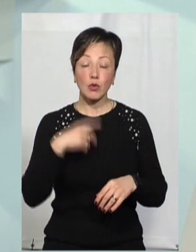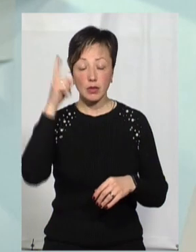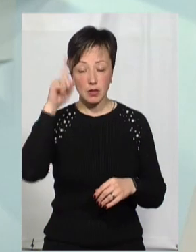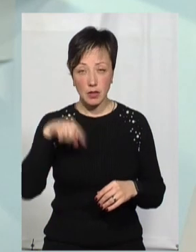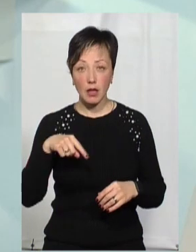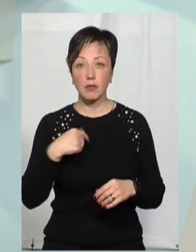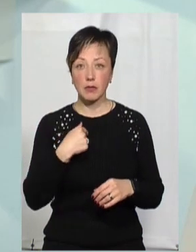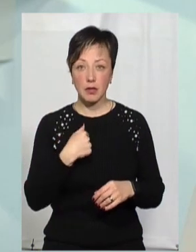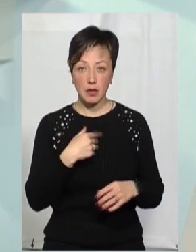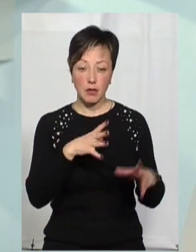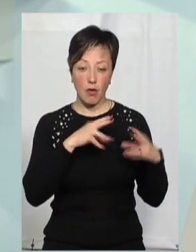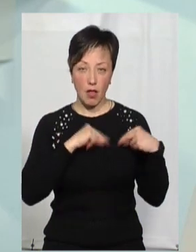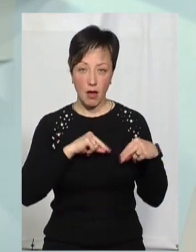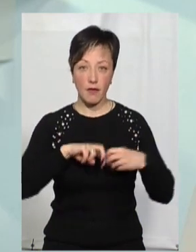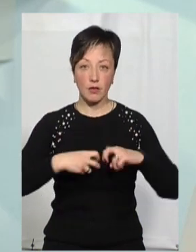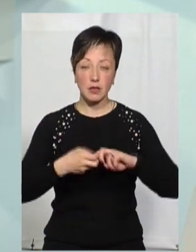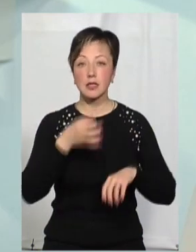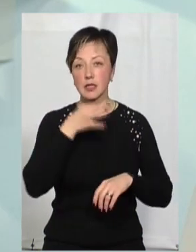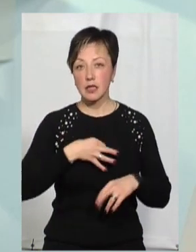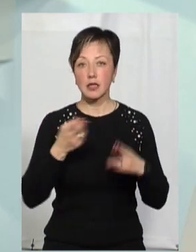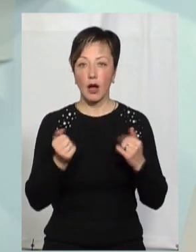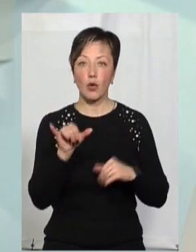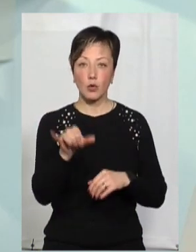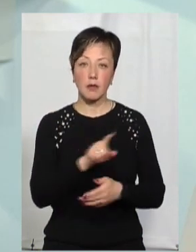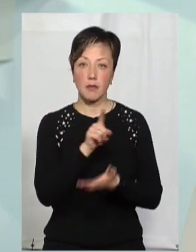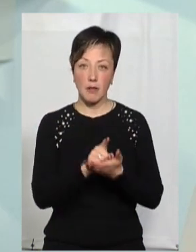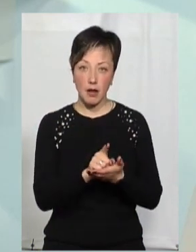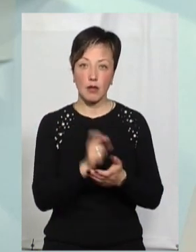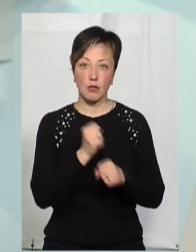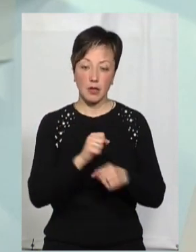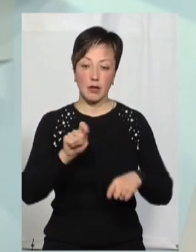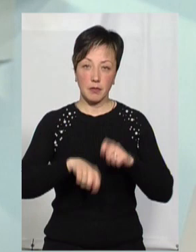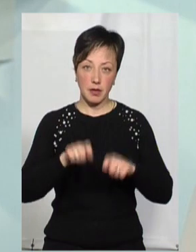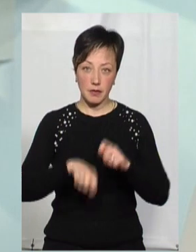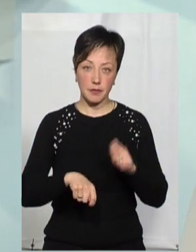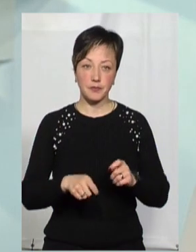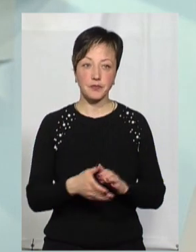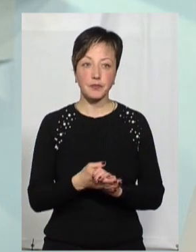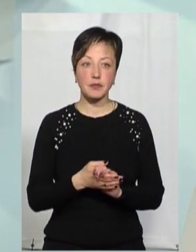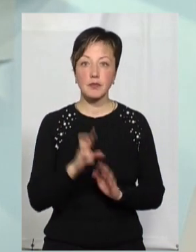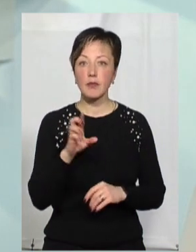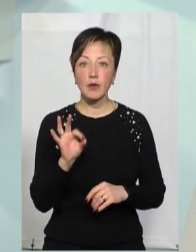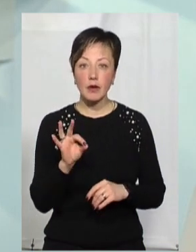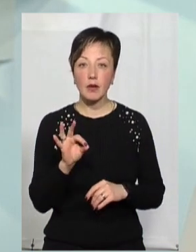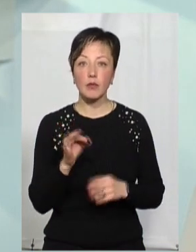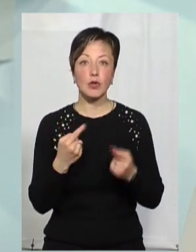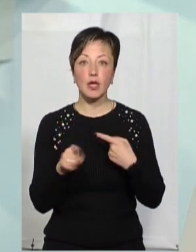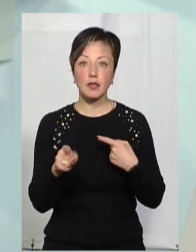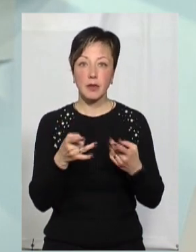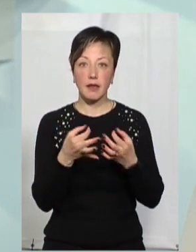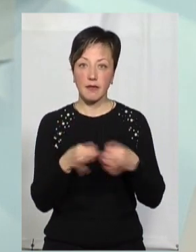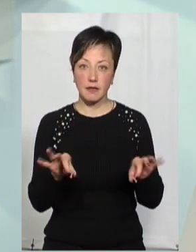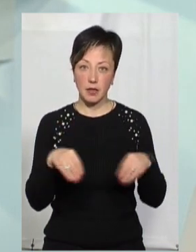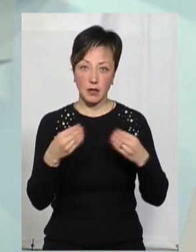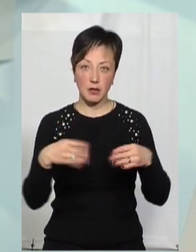знаю, мені мій колега з Івано-Франківська сказав, що так, у них мали брати, ну, і зрозуміло, що взяли. Тому що, по-іначому, їм би не